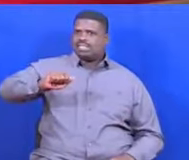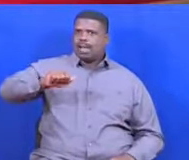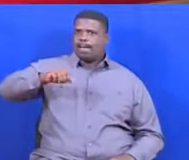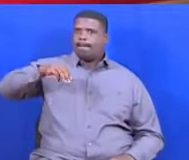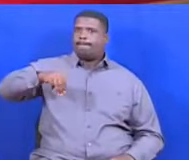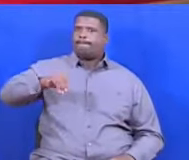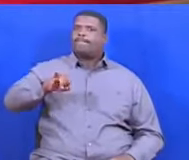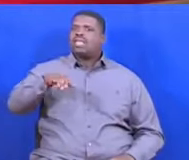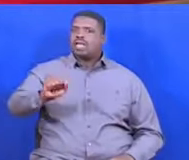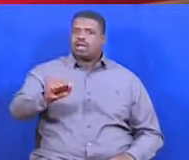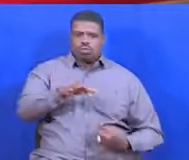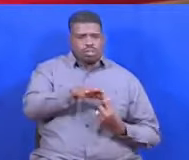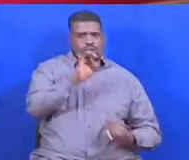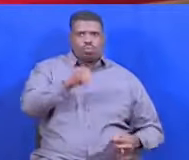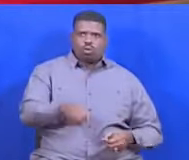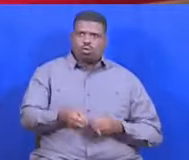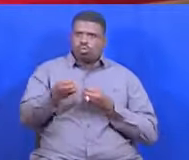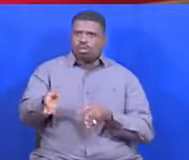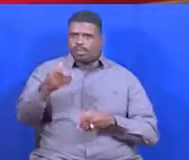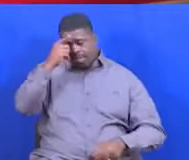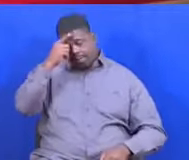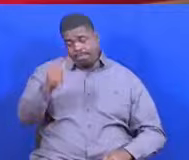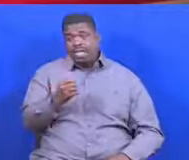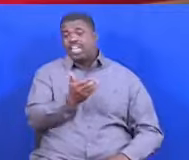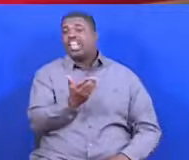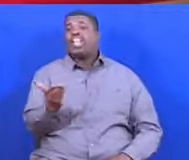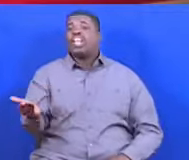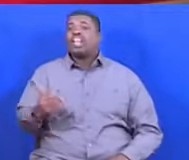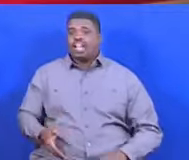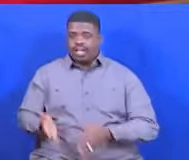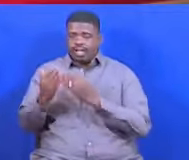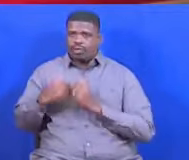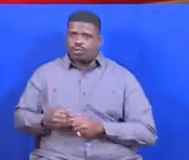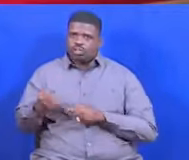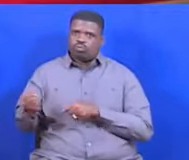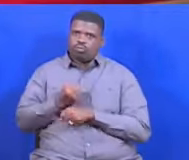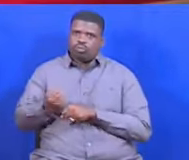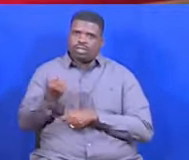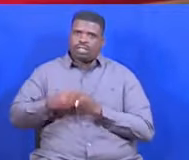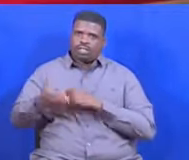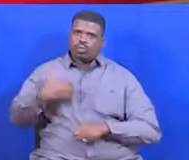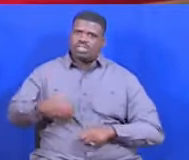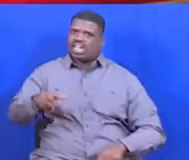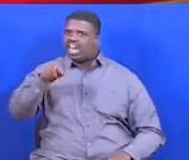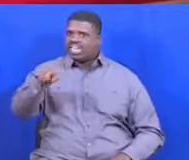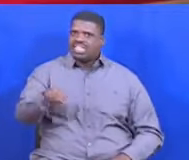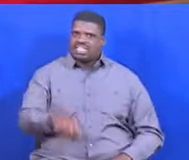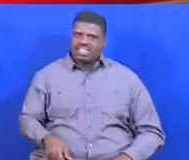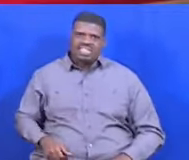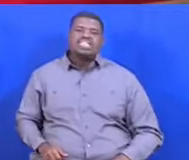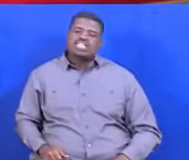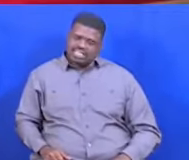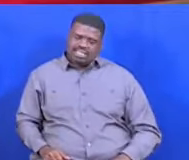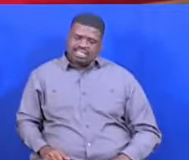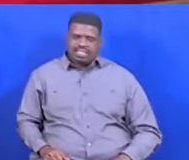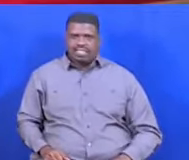kumshukuru kuniteua na kunipa imani nyingine ili niweze kutumika katika wizara hii